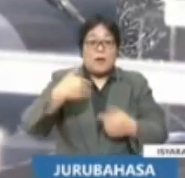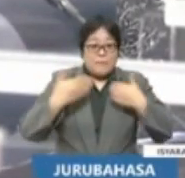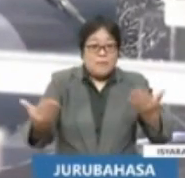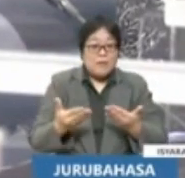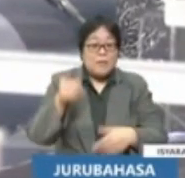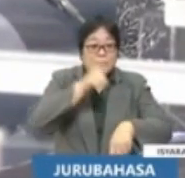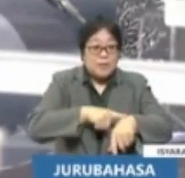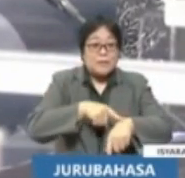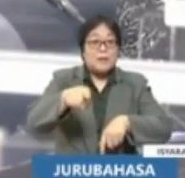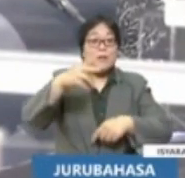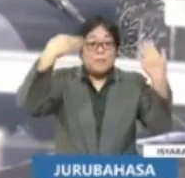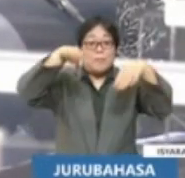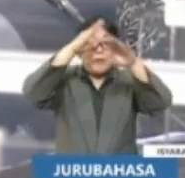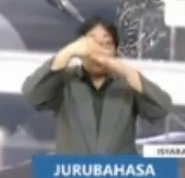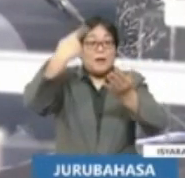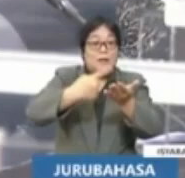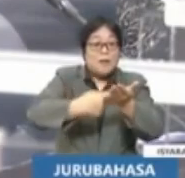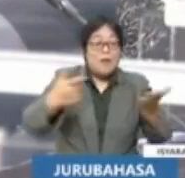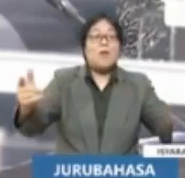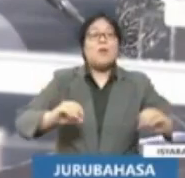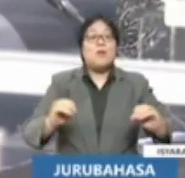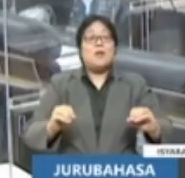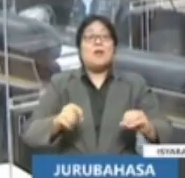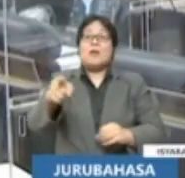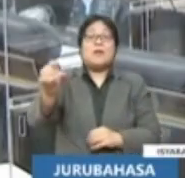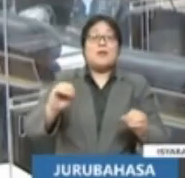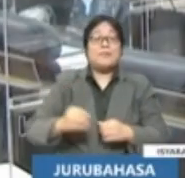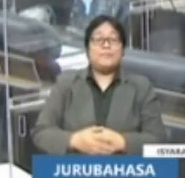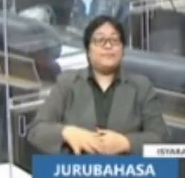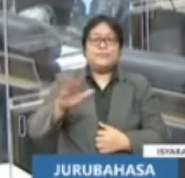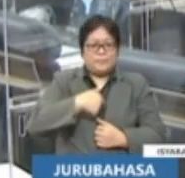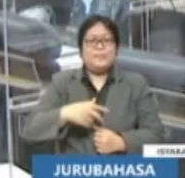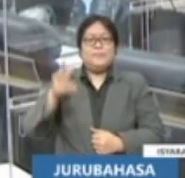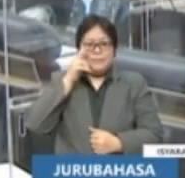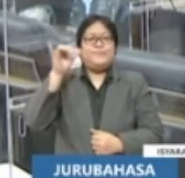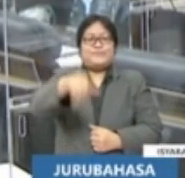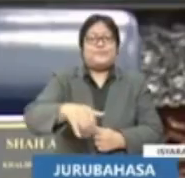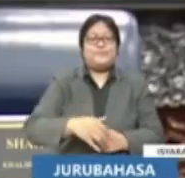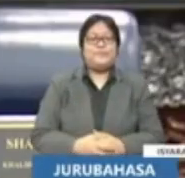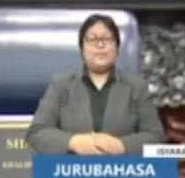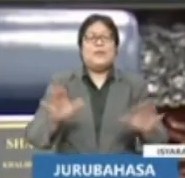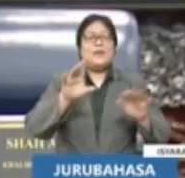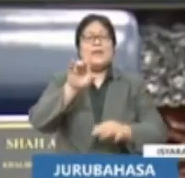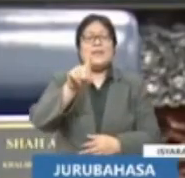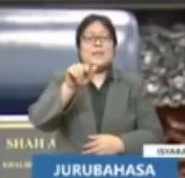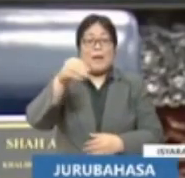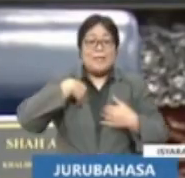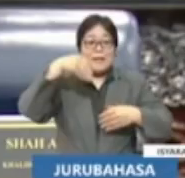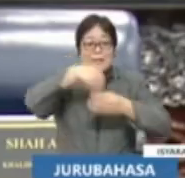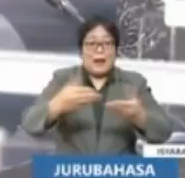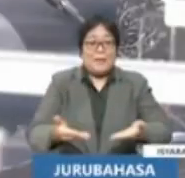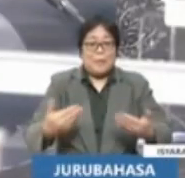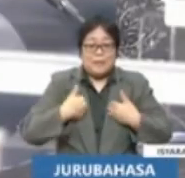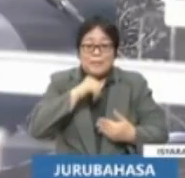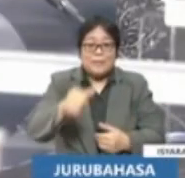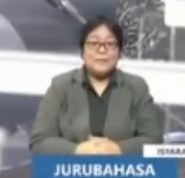there? Were you here then masa Pekan bahas? No, Pekan bahas you ada dalam Dewan. No, saya nak tanya, Damansara ada dalam Dewan tak